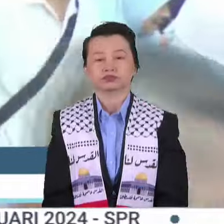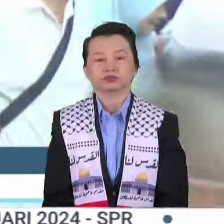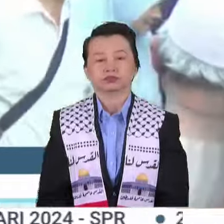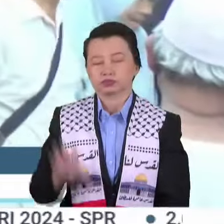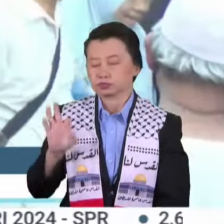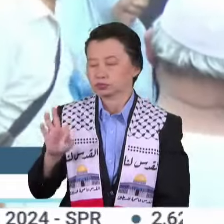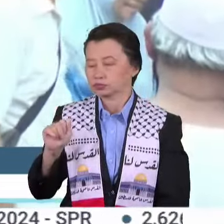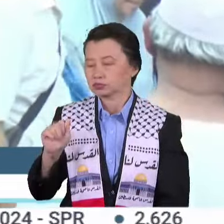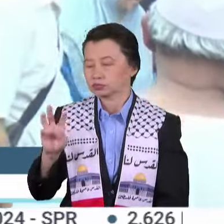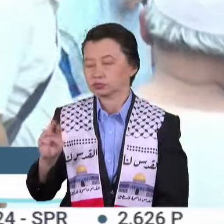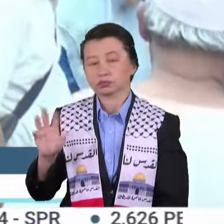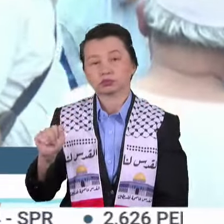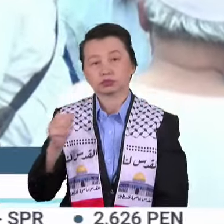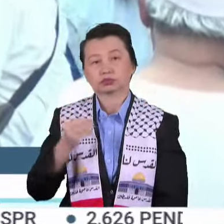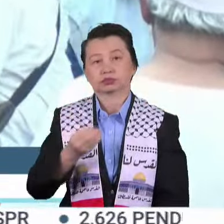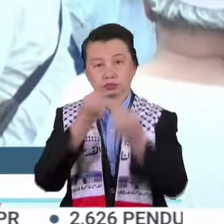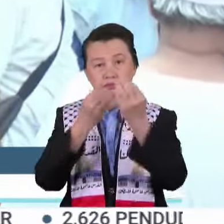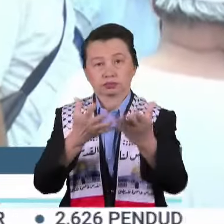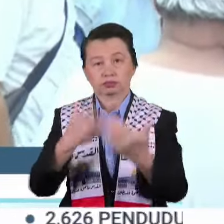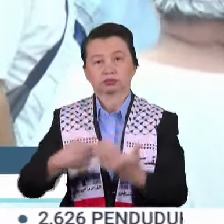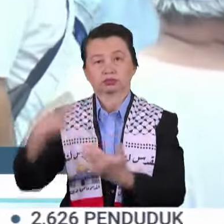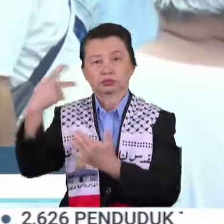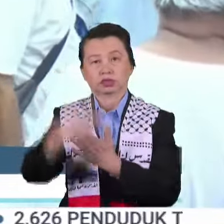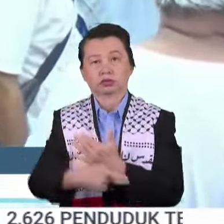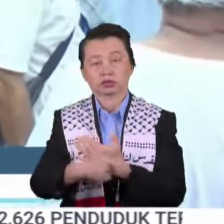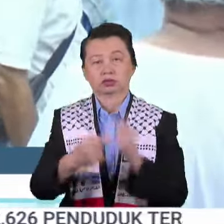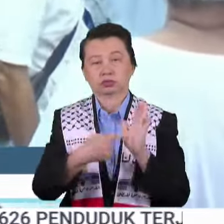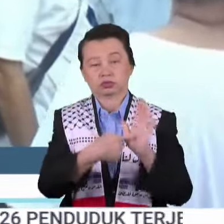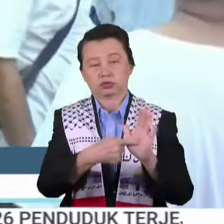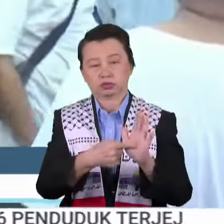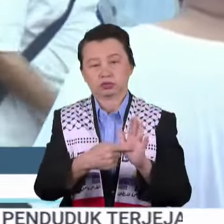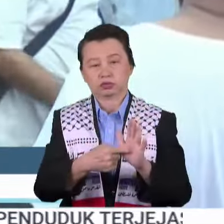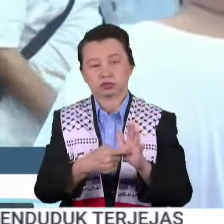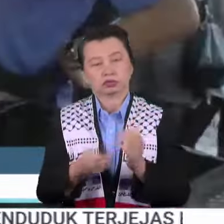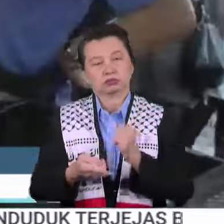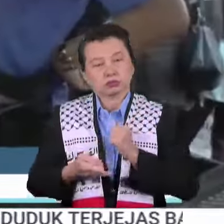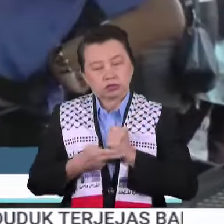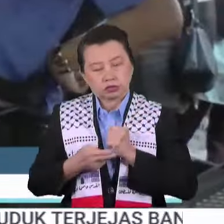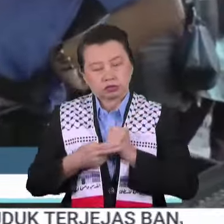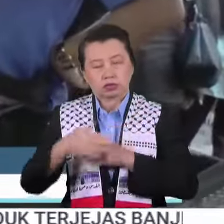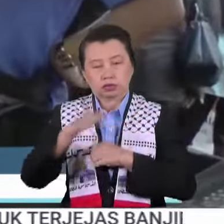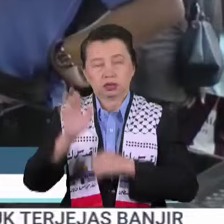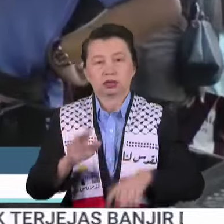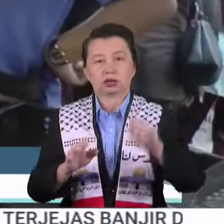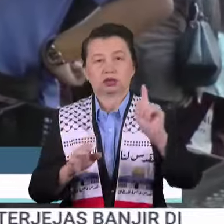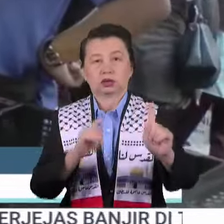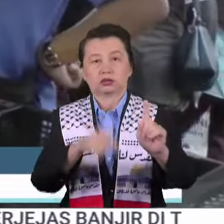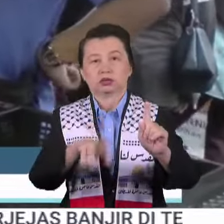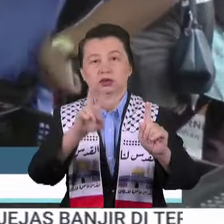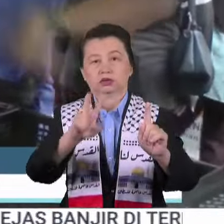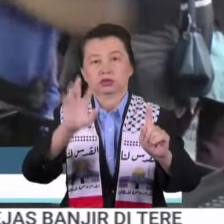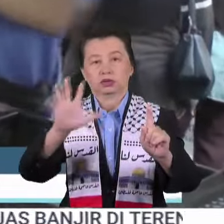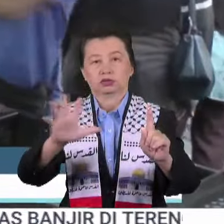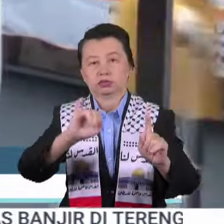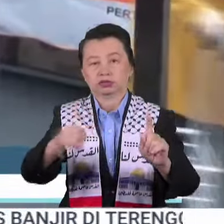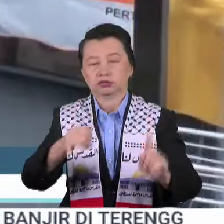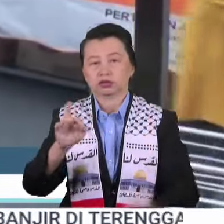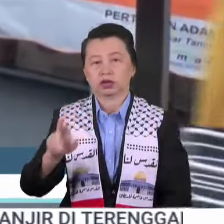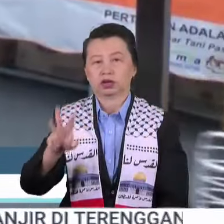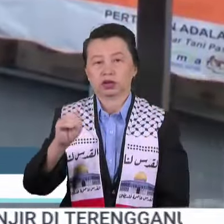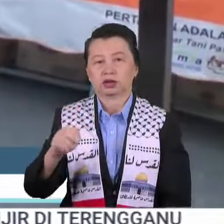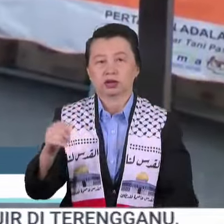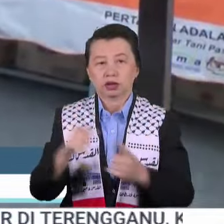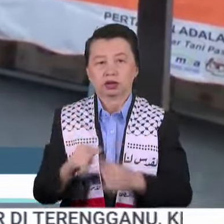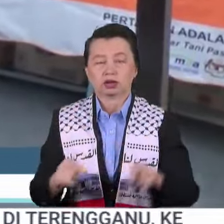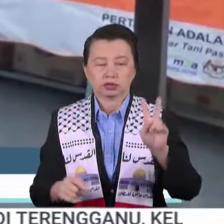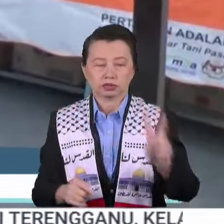Farma Melaka dalam kenyataannya memaklumkan program itu juga mencatatkan nilai penjimatan lebih RM1.25 juta ringgit